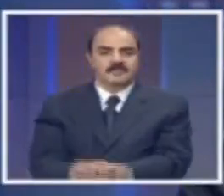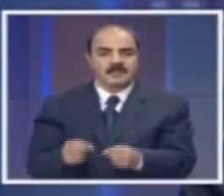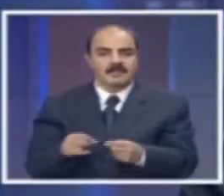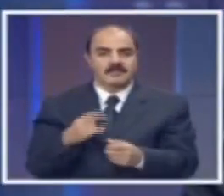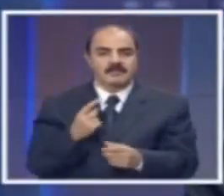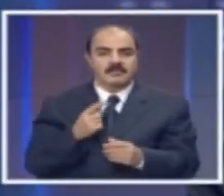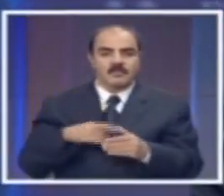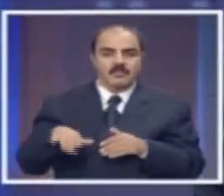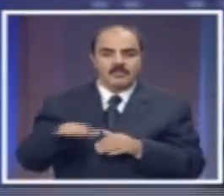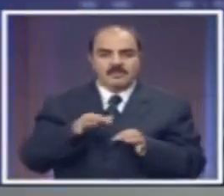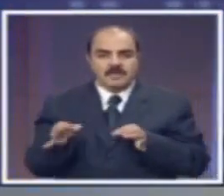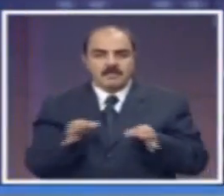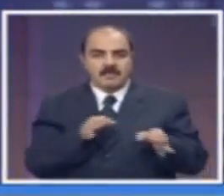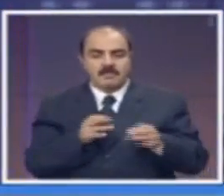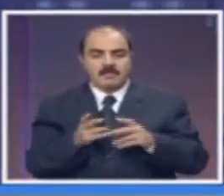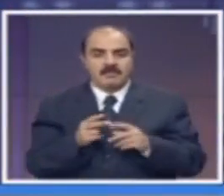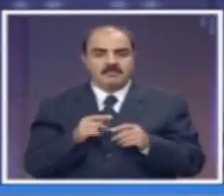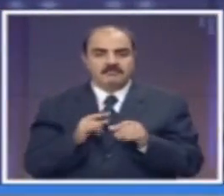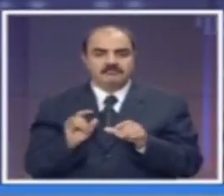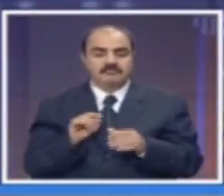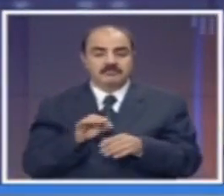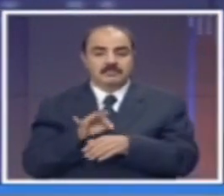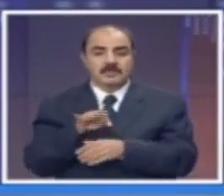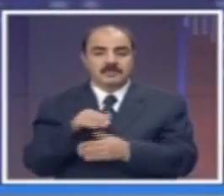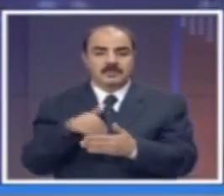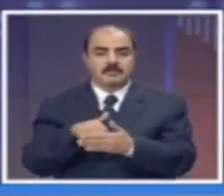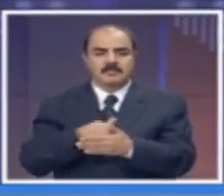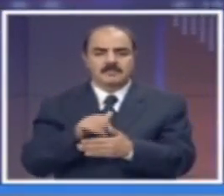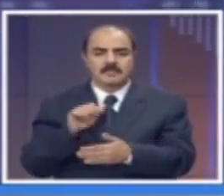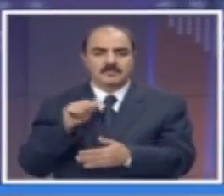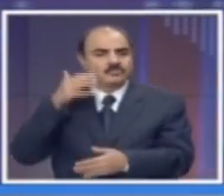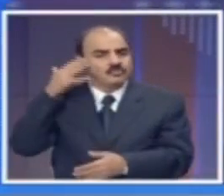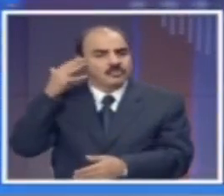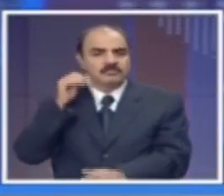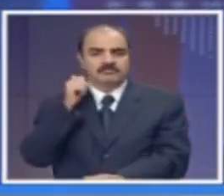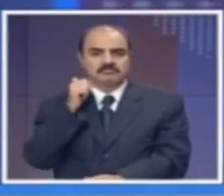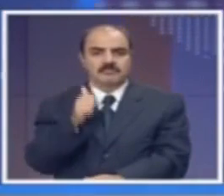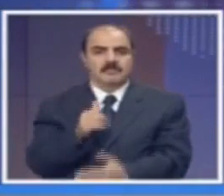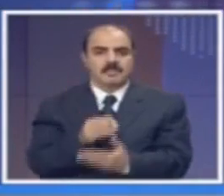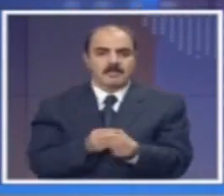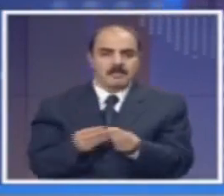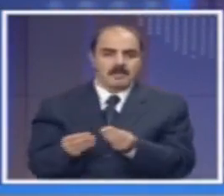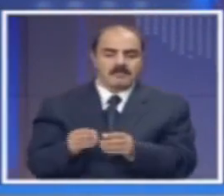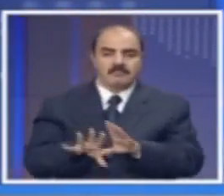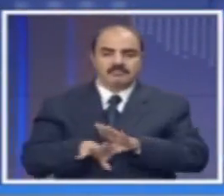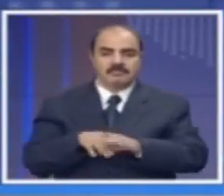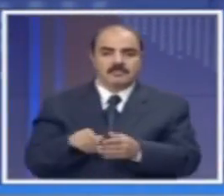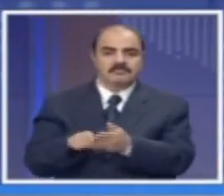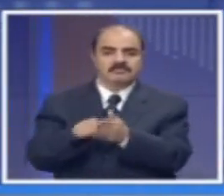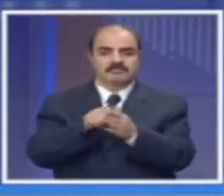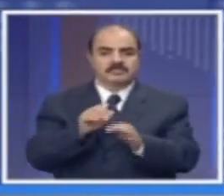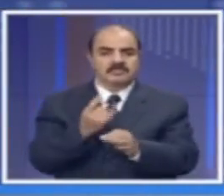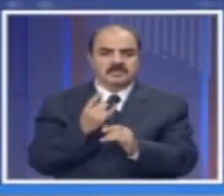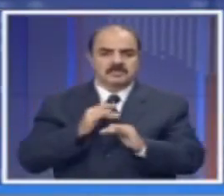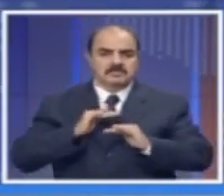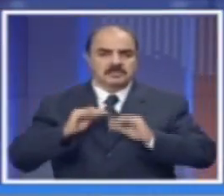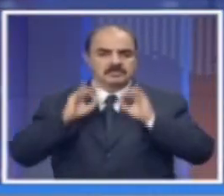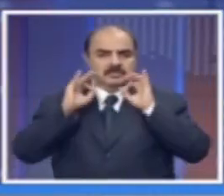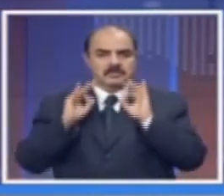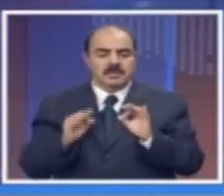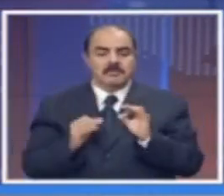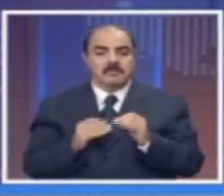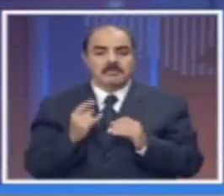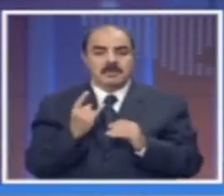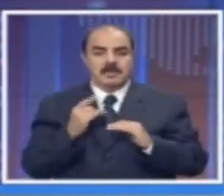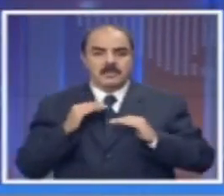أدوقت أنهت أجهزة وزارة الداخلية الاستعدادات لتأمين جولة الإعادة بانتخابات مجلس الشيوخ، حيث تم مراجعة للخطة والإجراءات